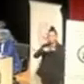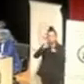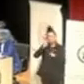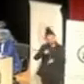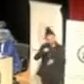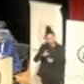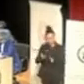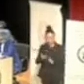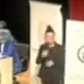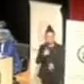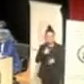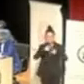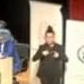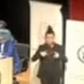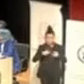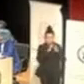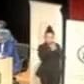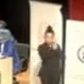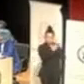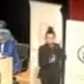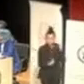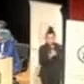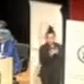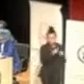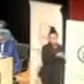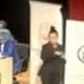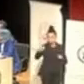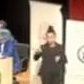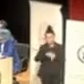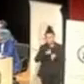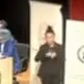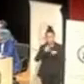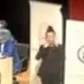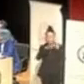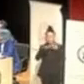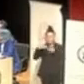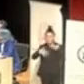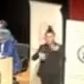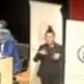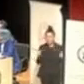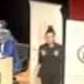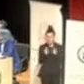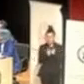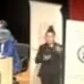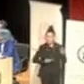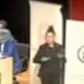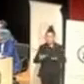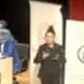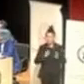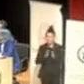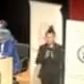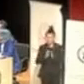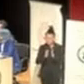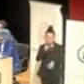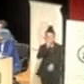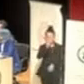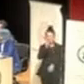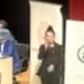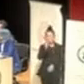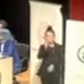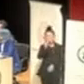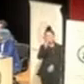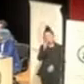Milli Kütüphane kuruluşundan bugüne görme engellerle ilgili hizmetlerine devam etmektedir. 1955 yılında